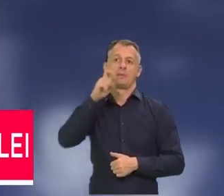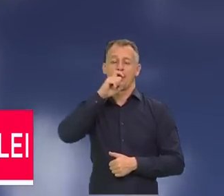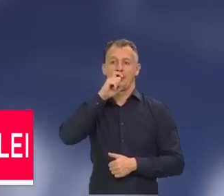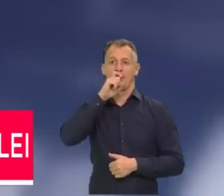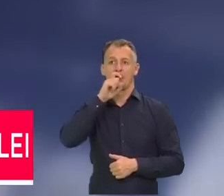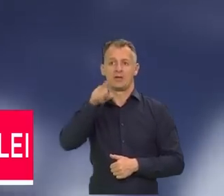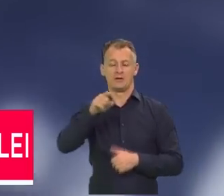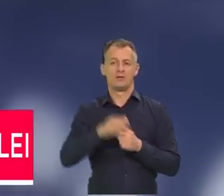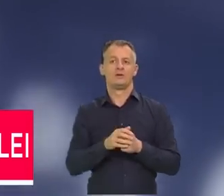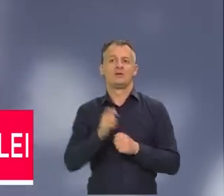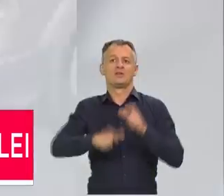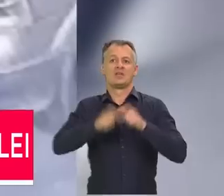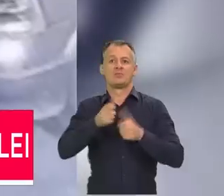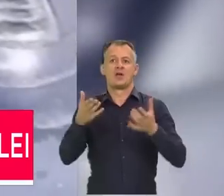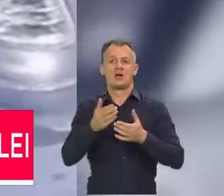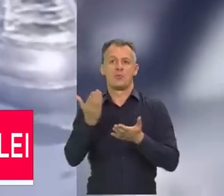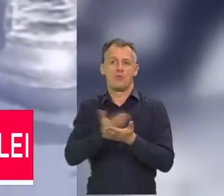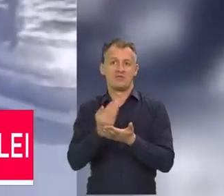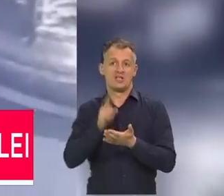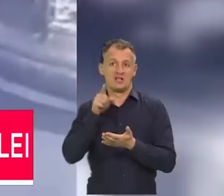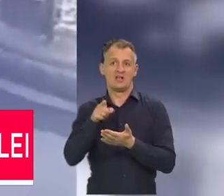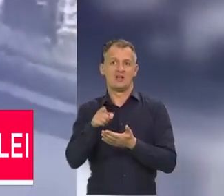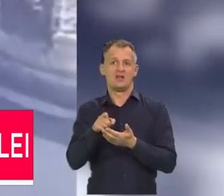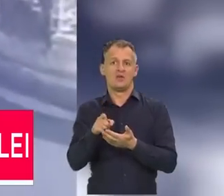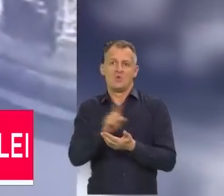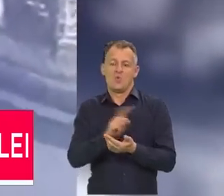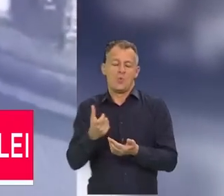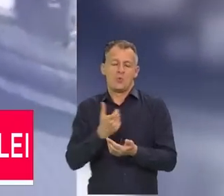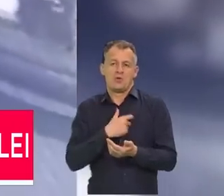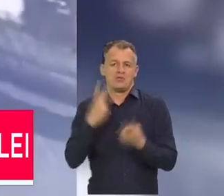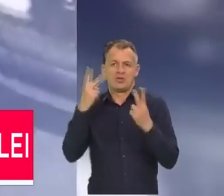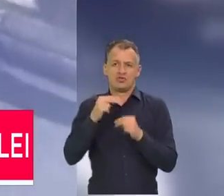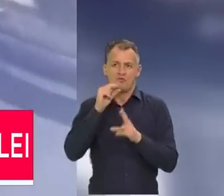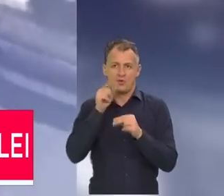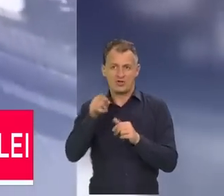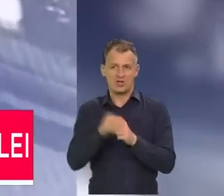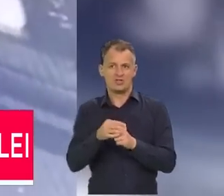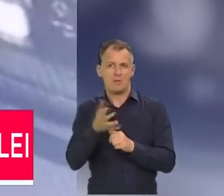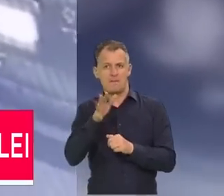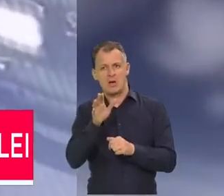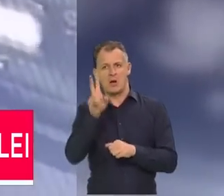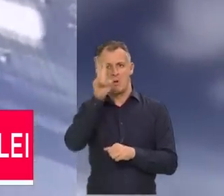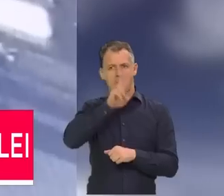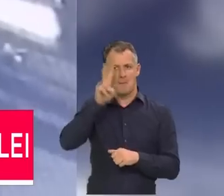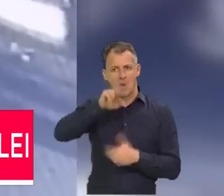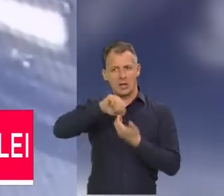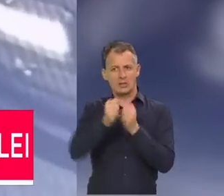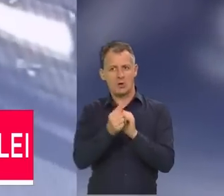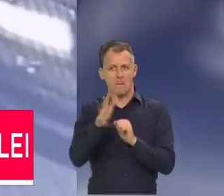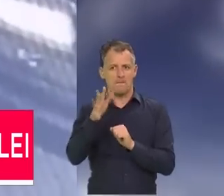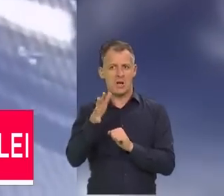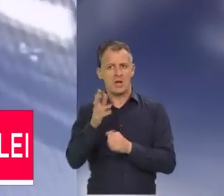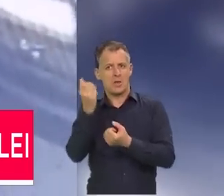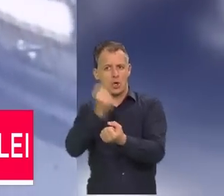bărbat, despre care spun că era incoerent în vorbire și părea băut sau drogat. Atunci a fost și momentul în care nu se